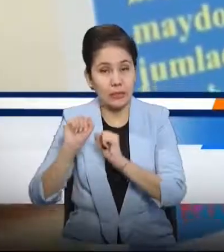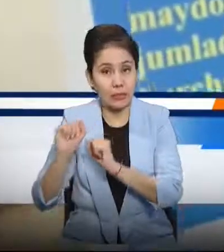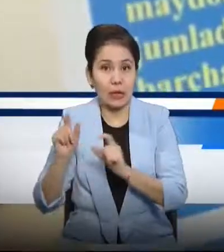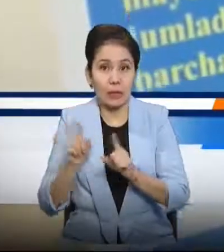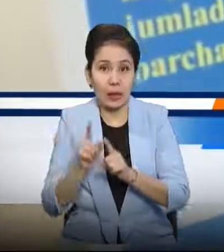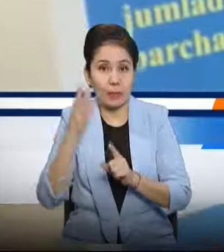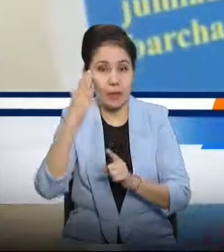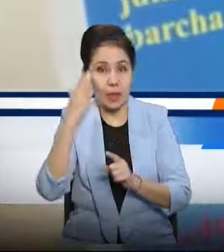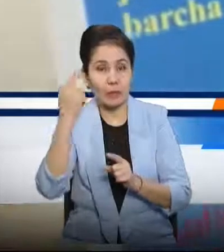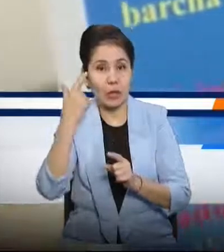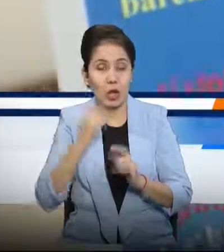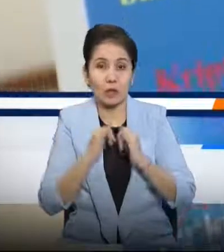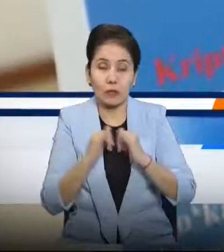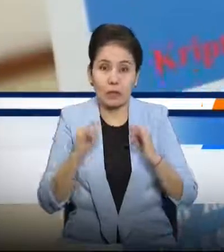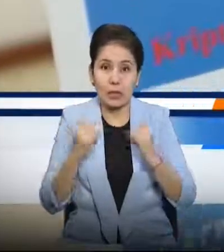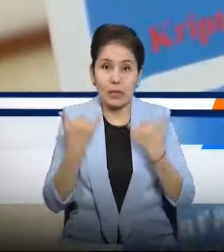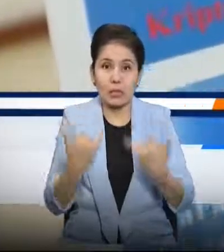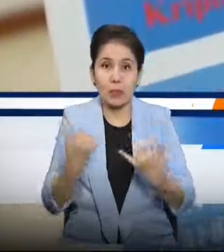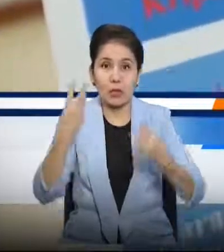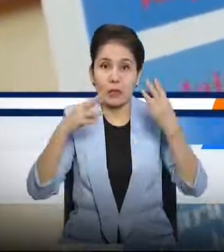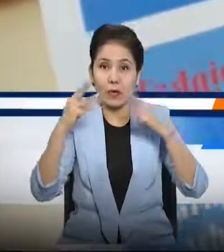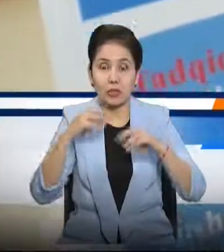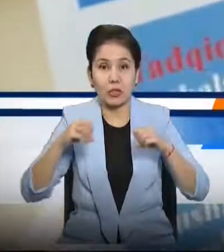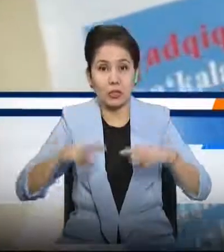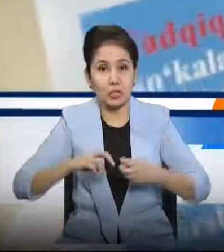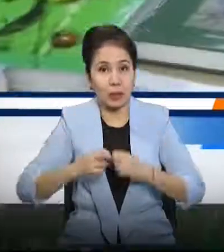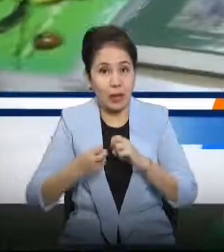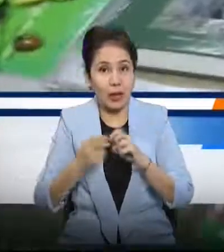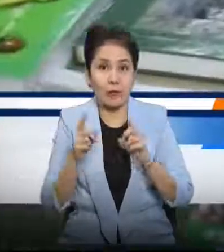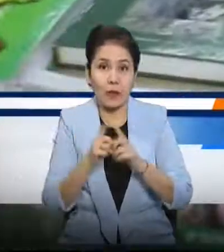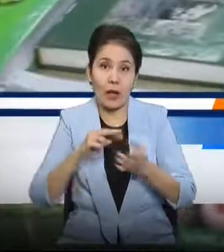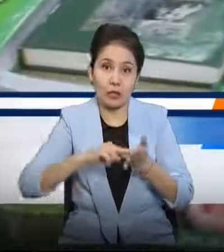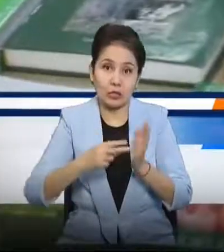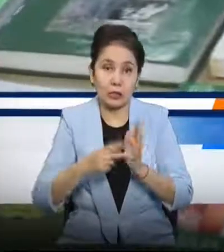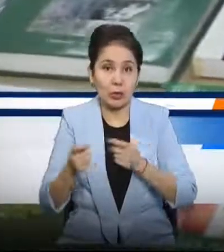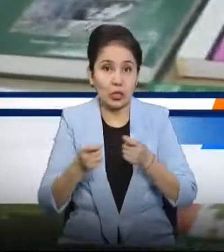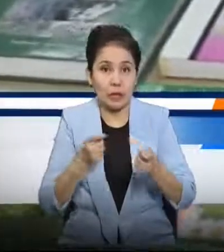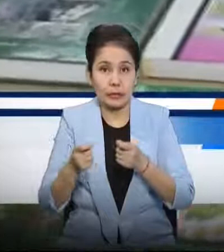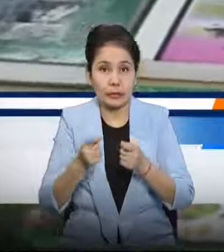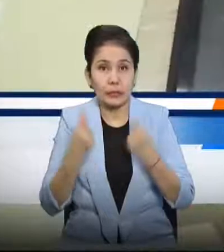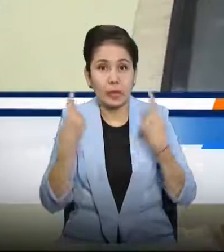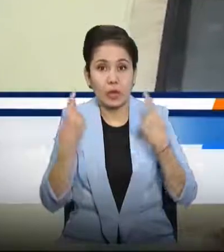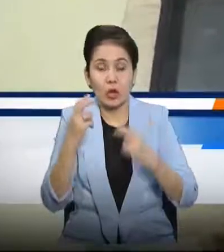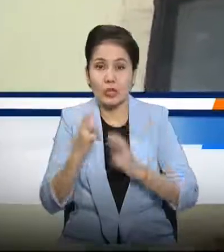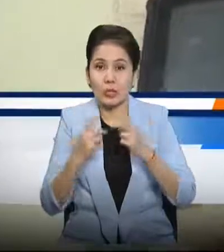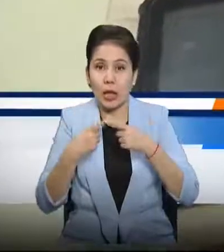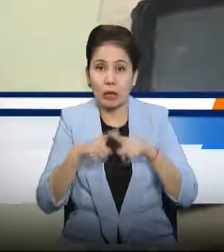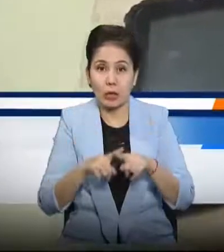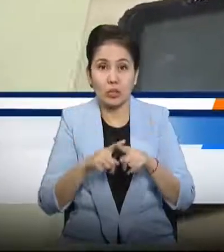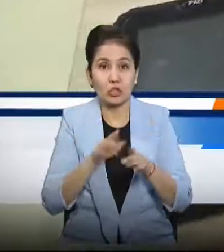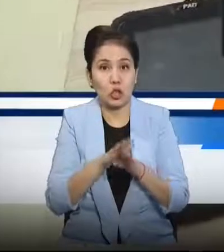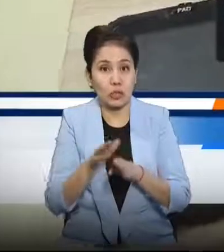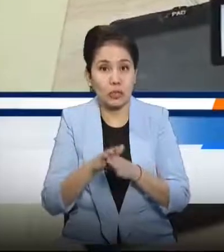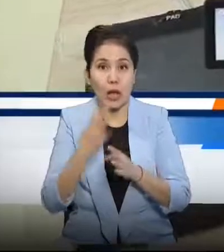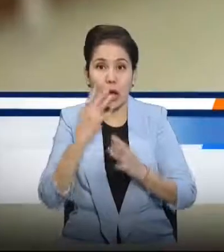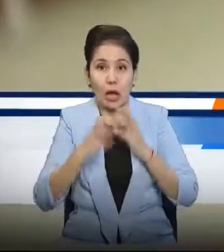ta'lim salohiyatini rivojlantirish, zamonaviy innovatsion yechimlar, rejalashtirish va boshqarish usullarini, ilg'or texnologiyalarni joriy etishda